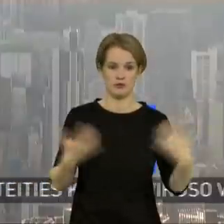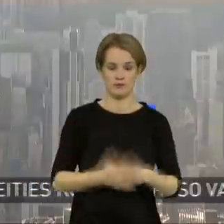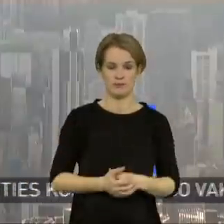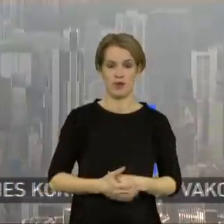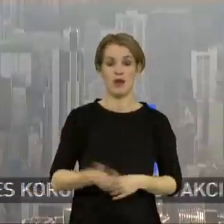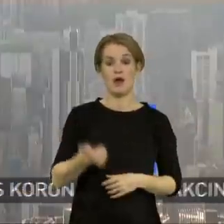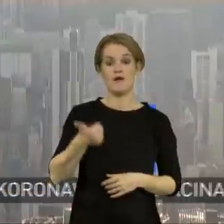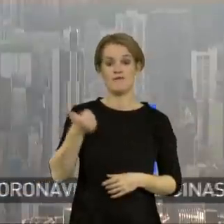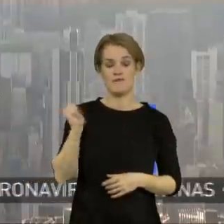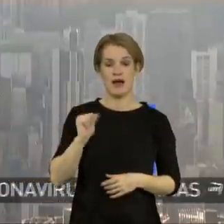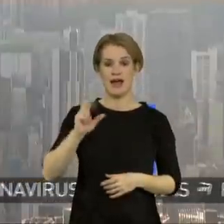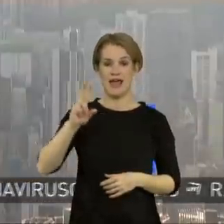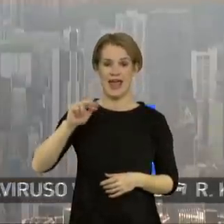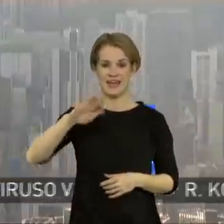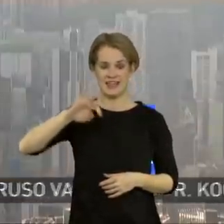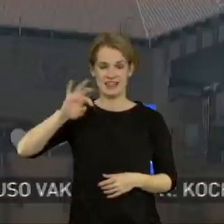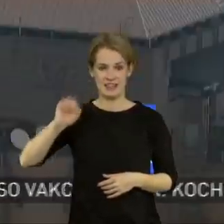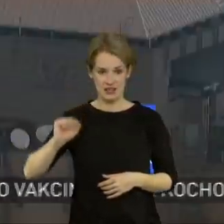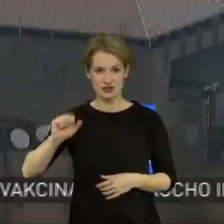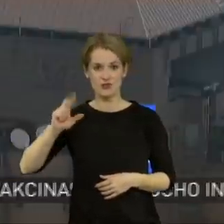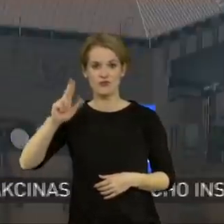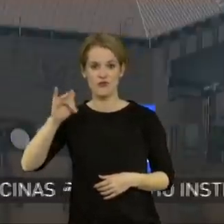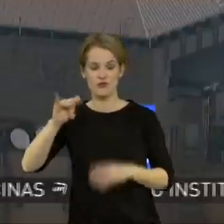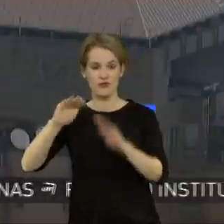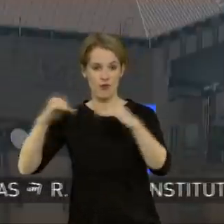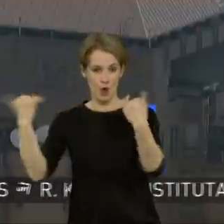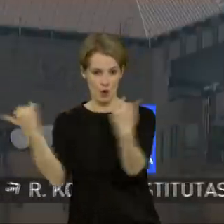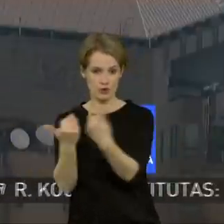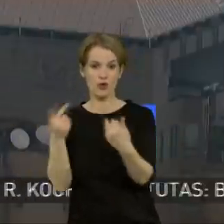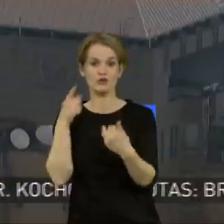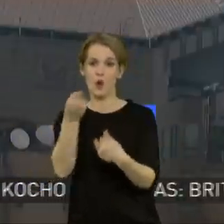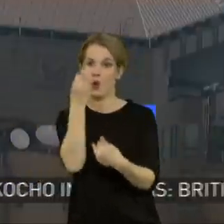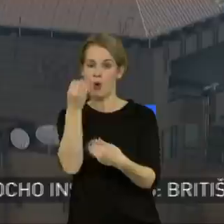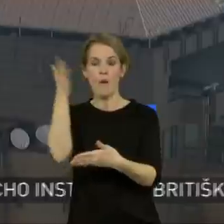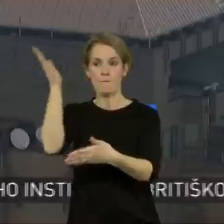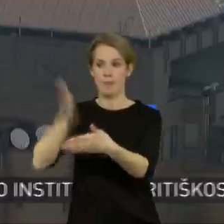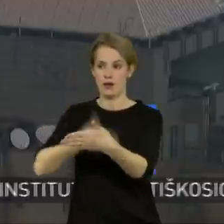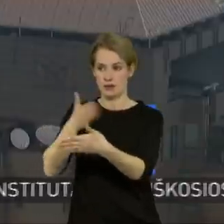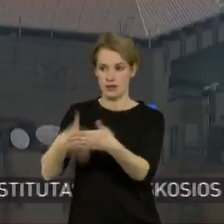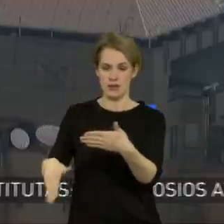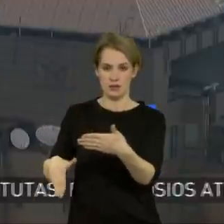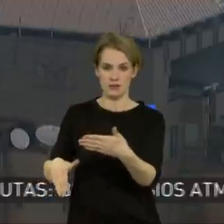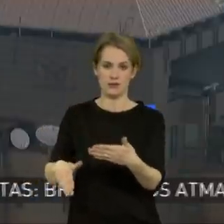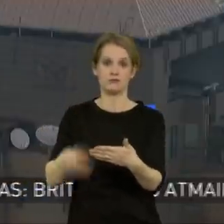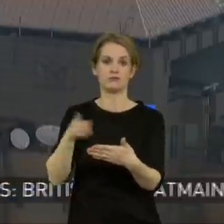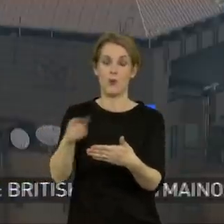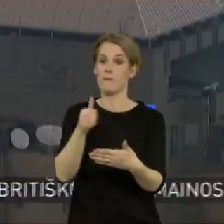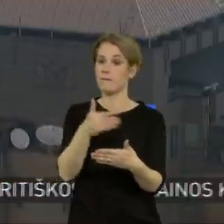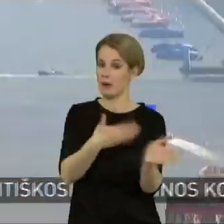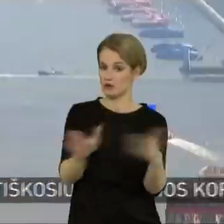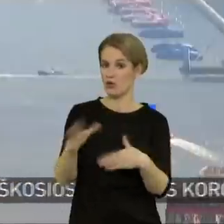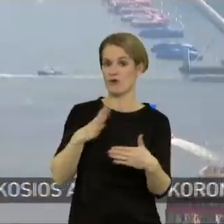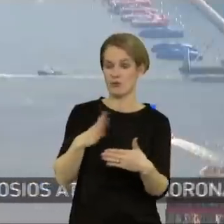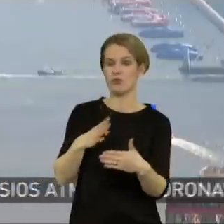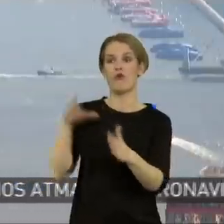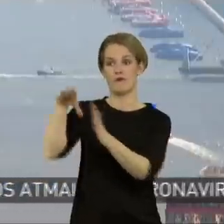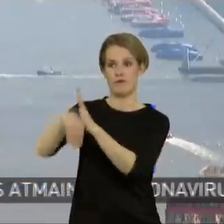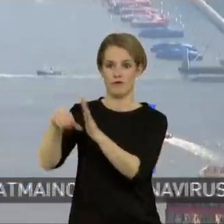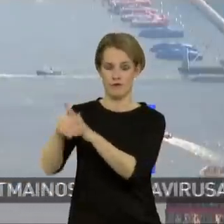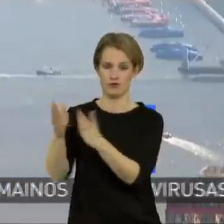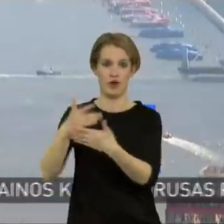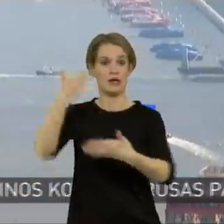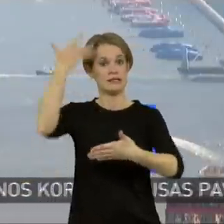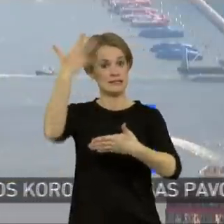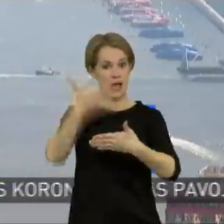Heritage fondo, kasmet sudaromo laisviausių pasaulio ekonomikų sąrašo, kurio viršūnėje nuolat puikuodavosi. Sąrašo